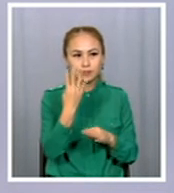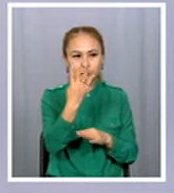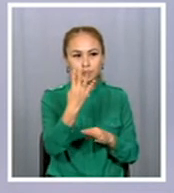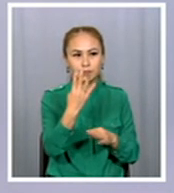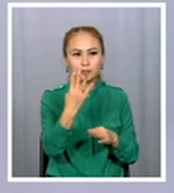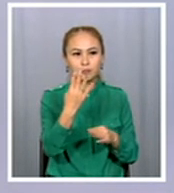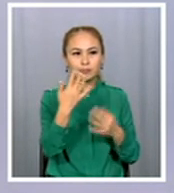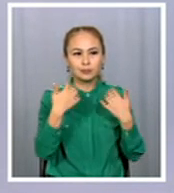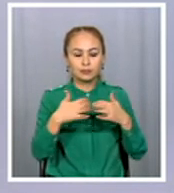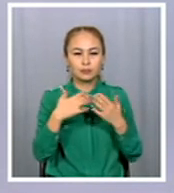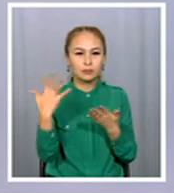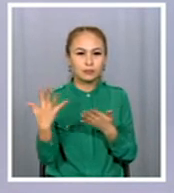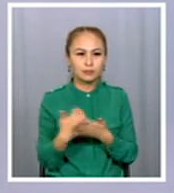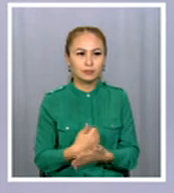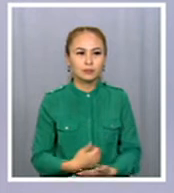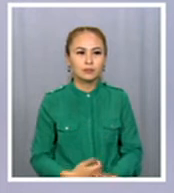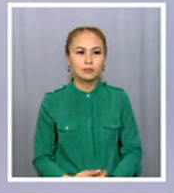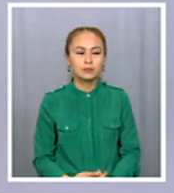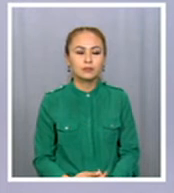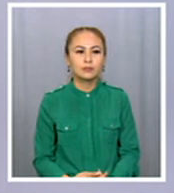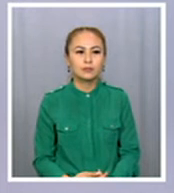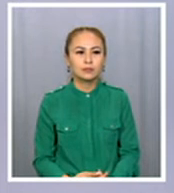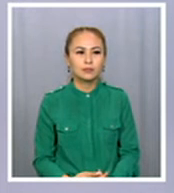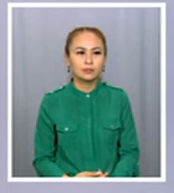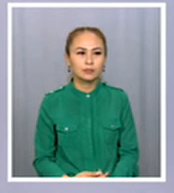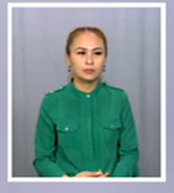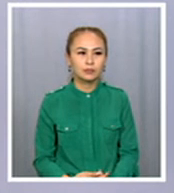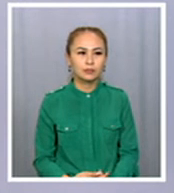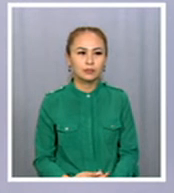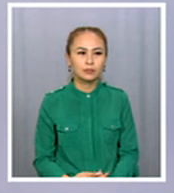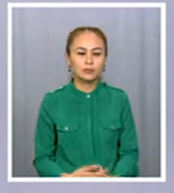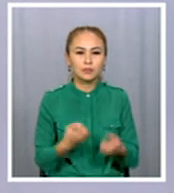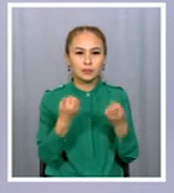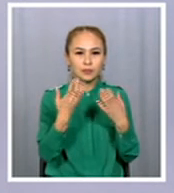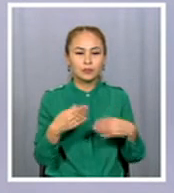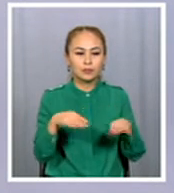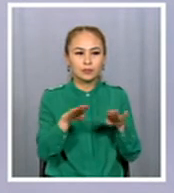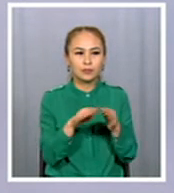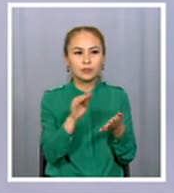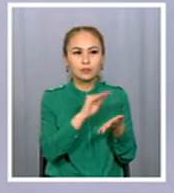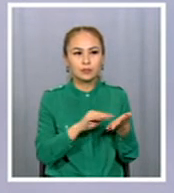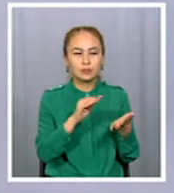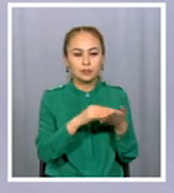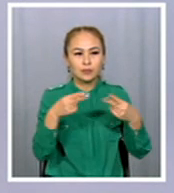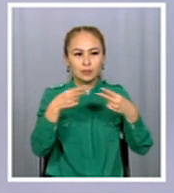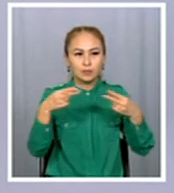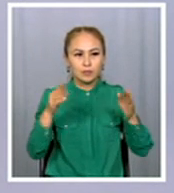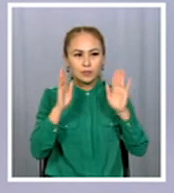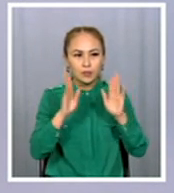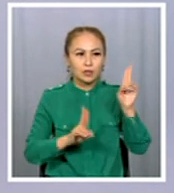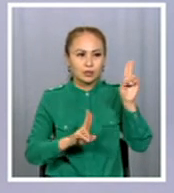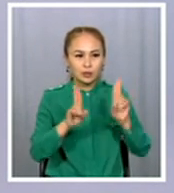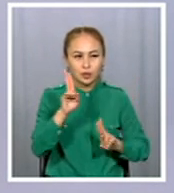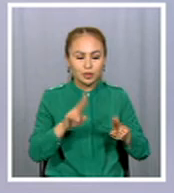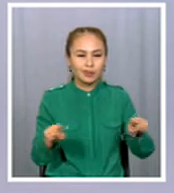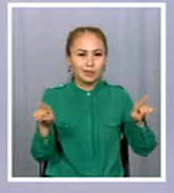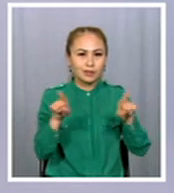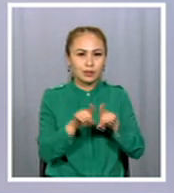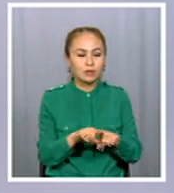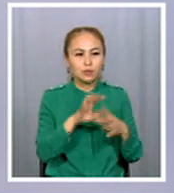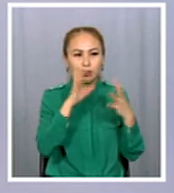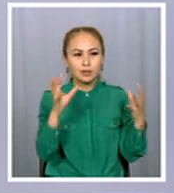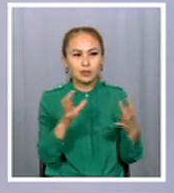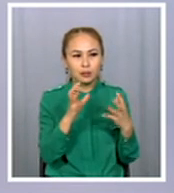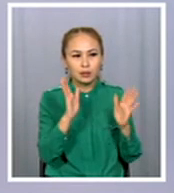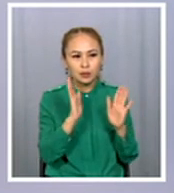тең санды табыңыз. Енді балалар жай бөлшектермен де жұмыс істеп көрейік. Бірақ ереже дәл солай сақталады.